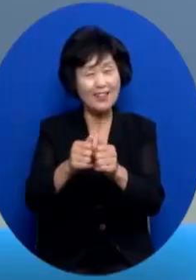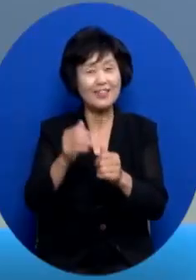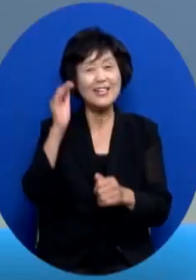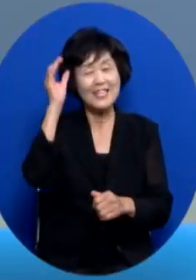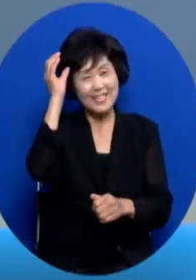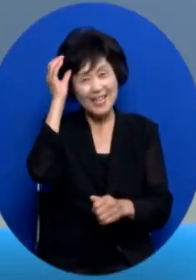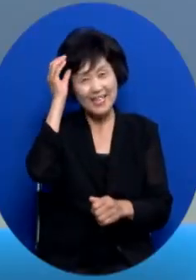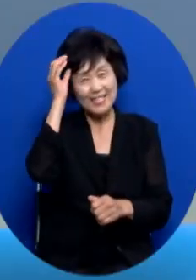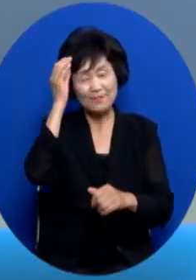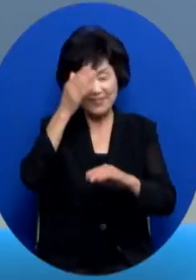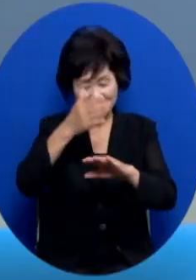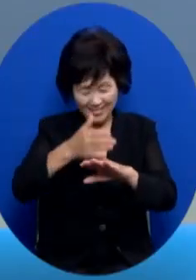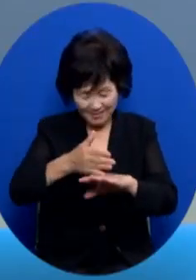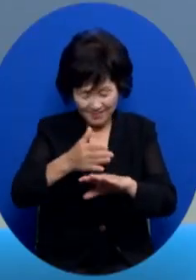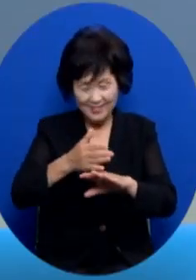감사합니다 예.감사합니다.